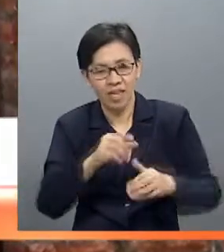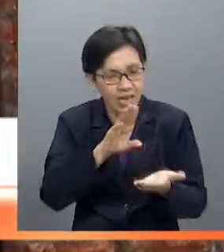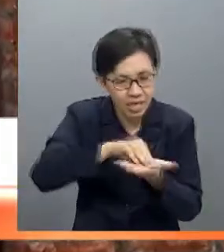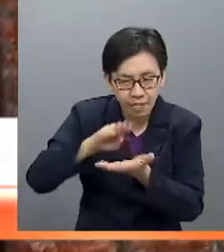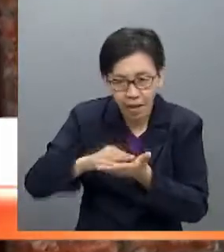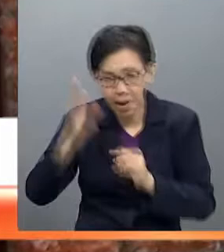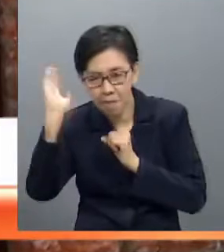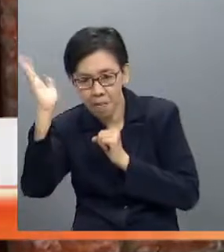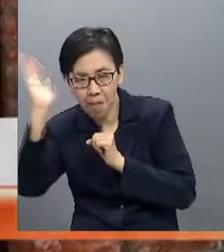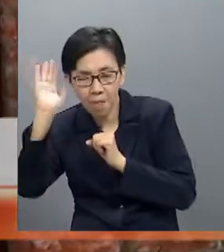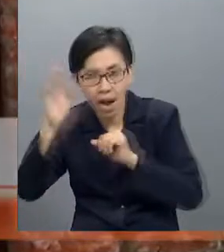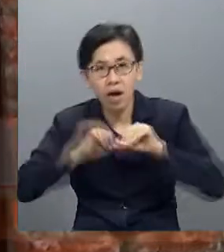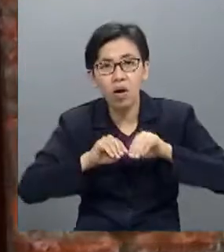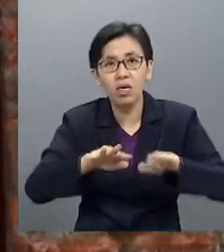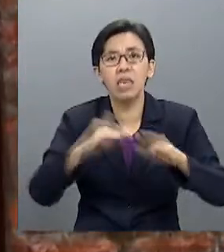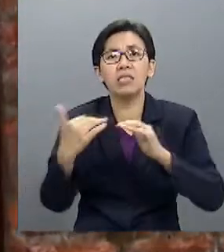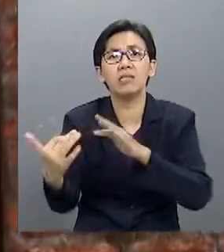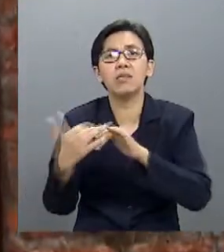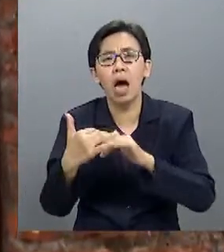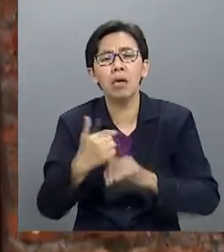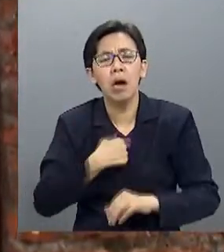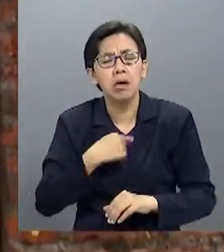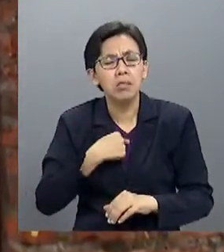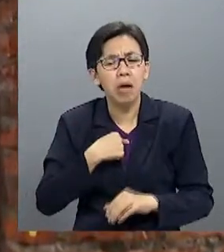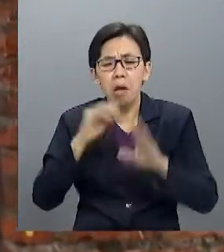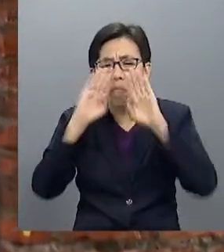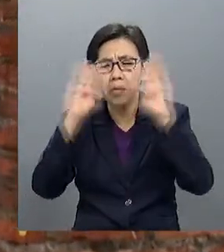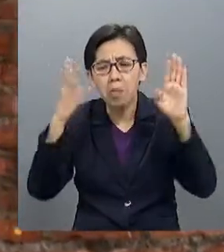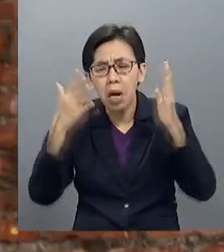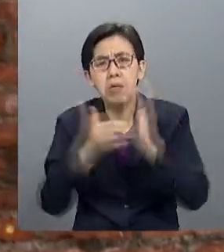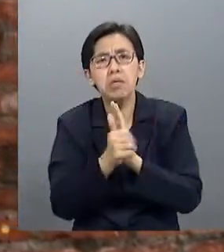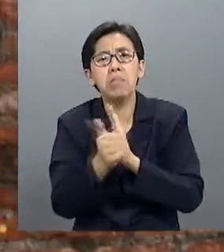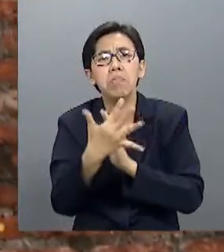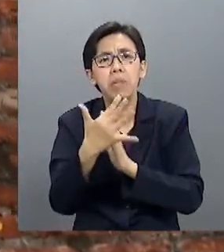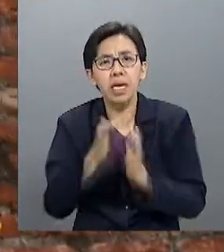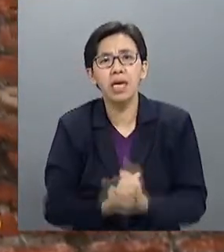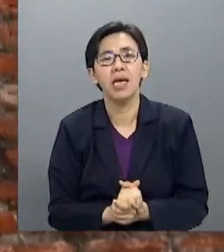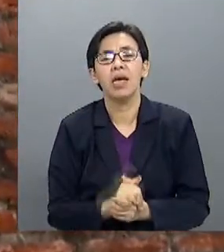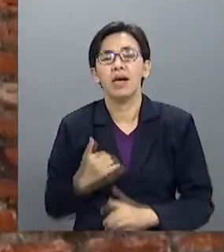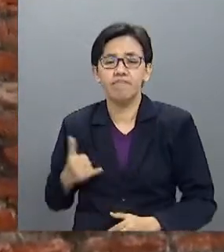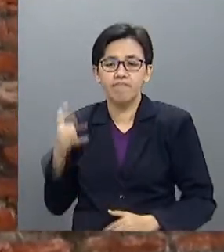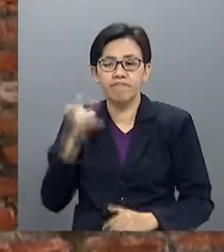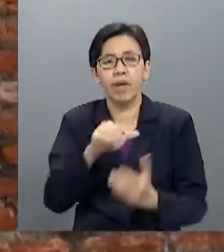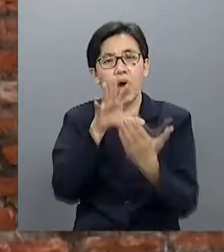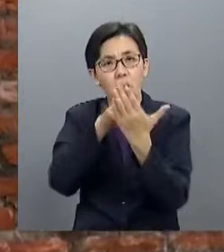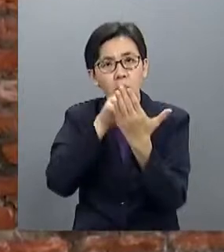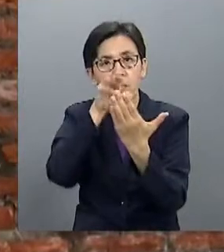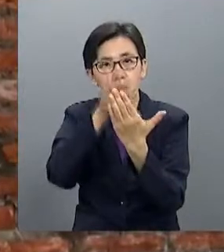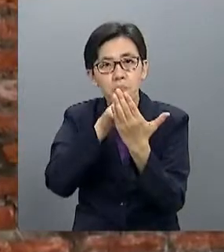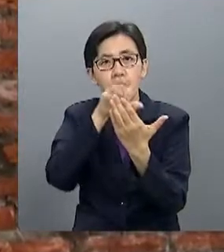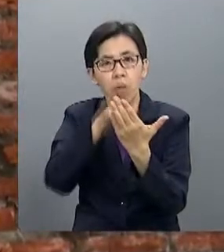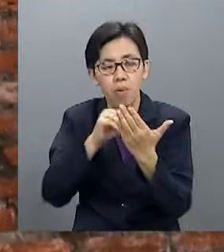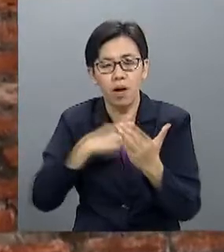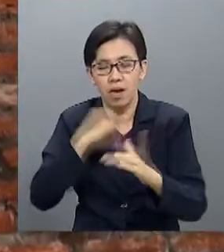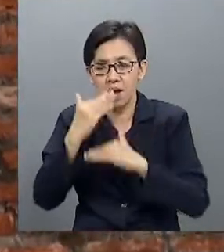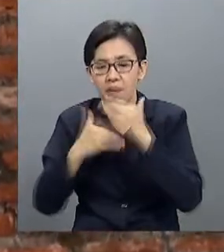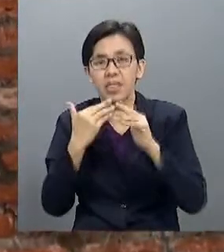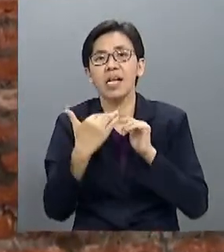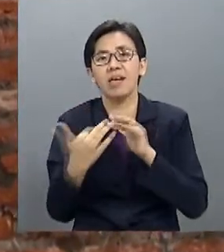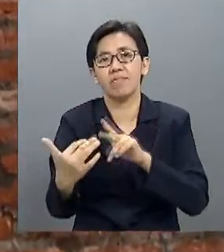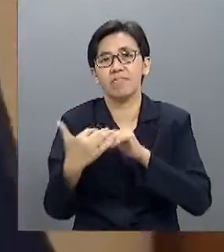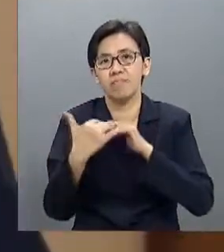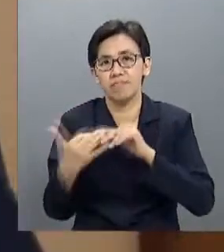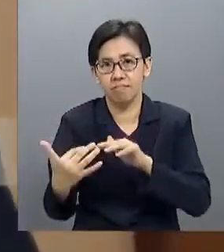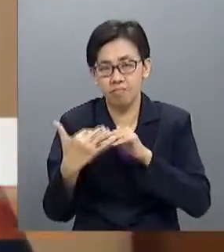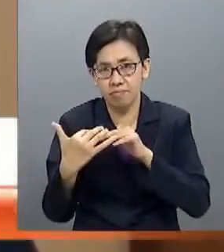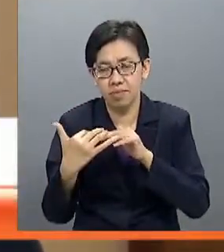ไม่มีทักษะในการสื่อสารที่มากพอก็เลยเข้าร่วมในการอบรมในครั้งนี้เพื่อที่จะพัฒนาการสื่อสารให้มาก